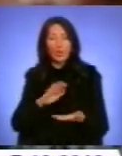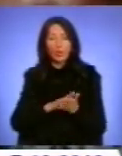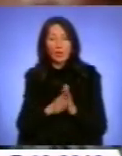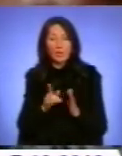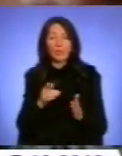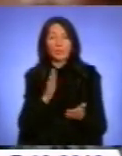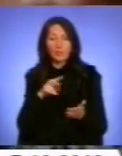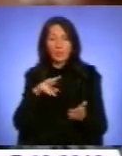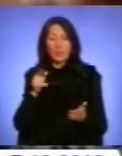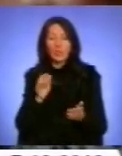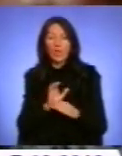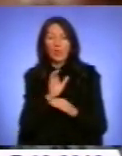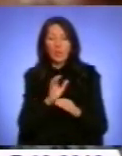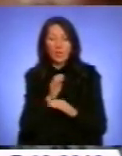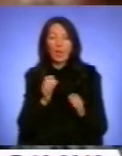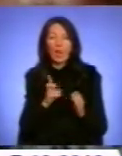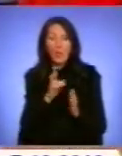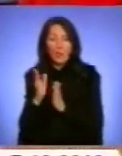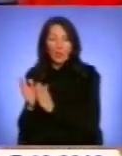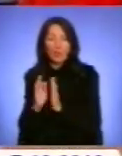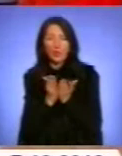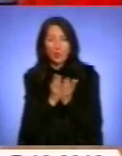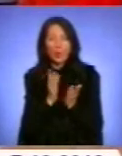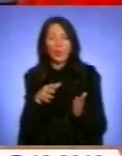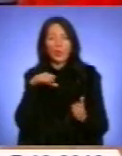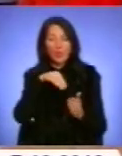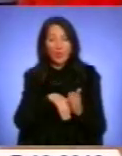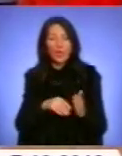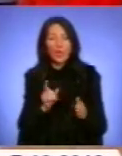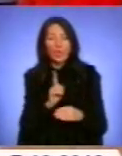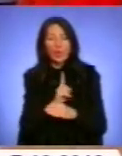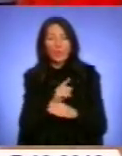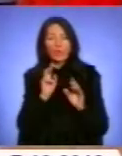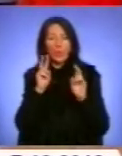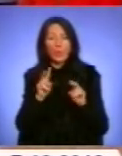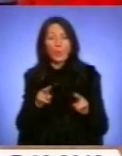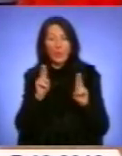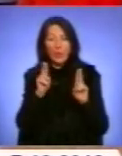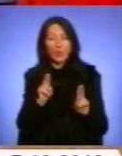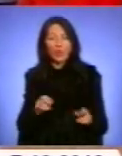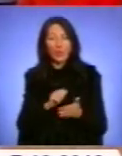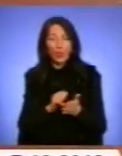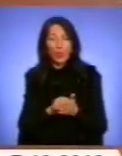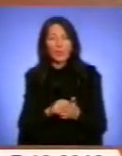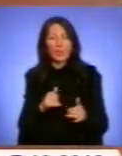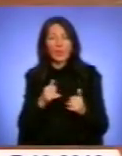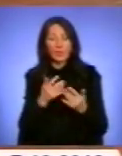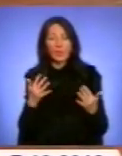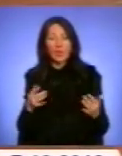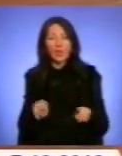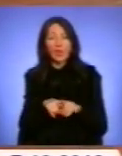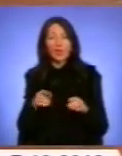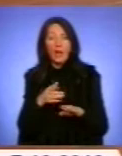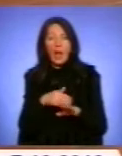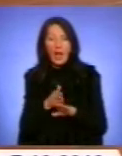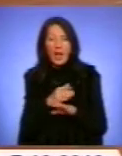бібліотечку книжок, до якої входять нормативно-правові документи, матеріали конференції, методичні розробки для освітян, а також серія карт,